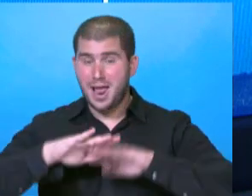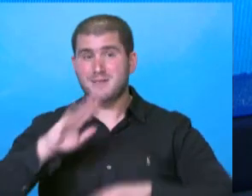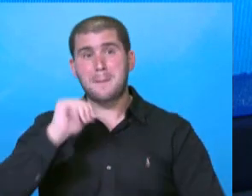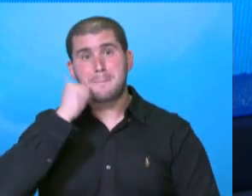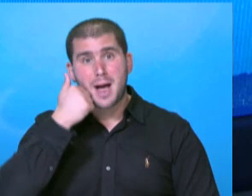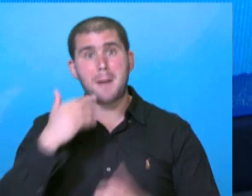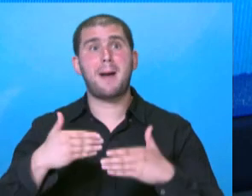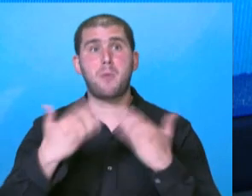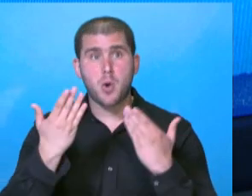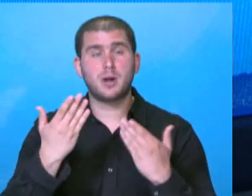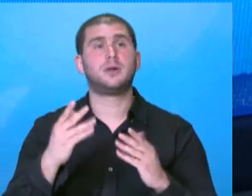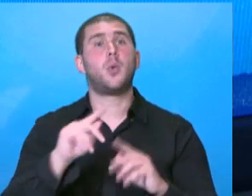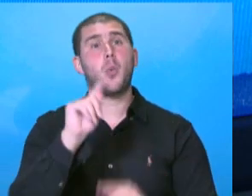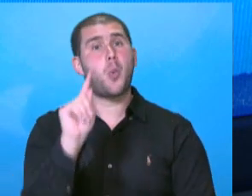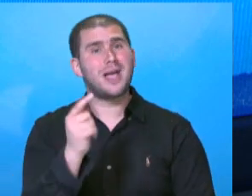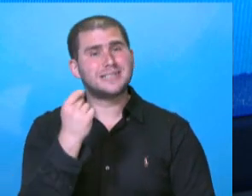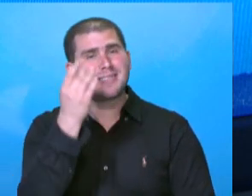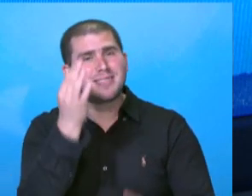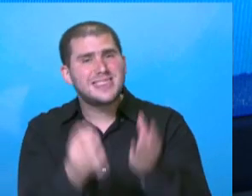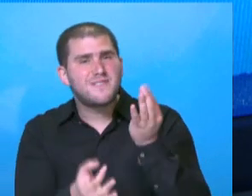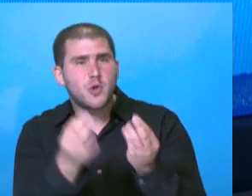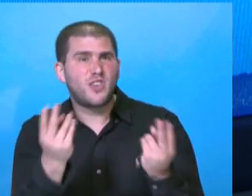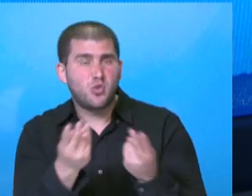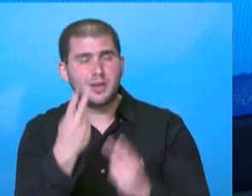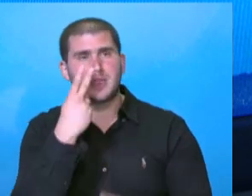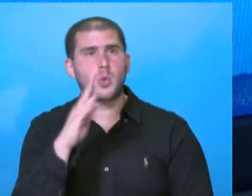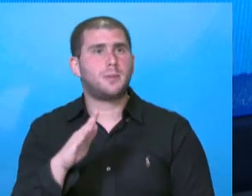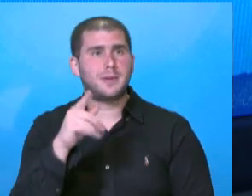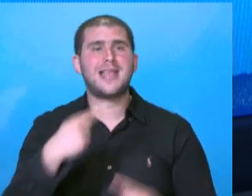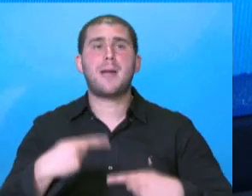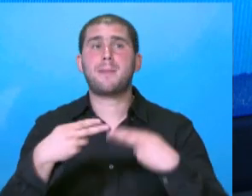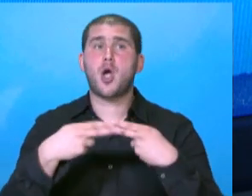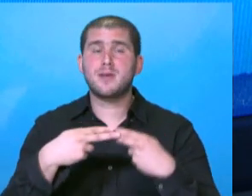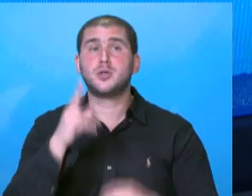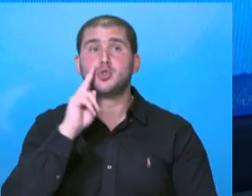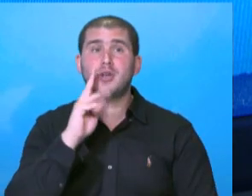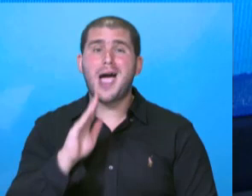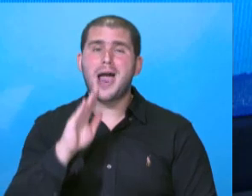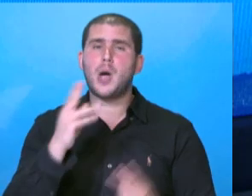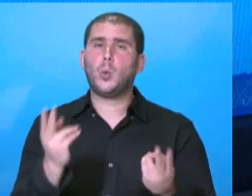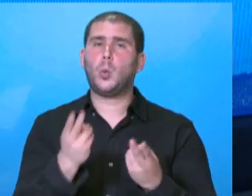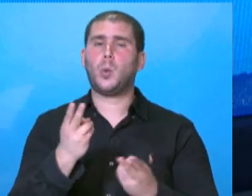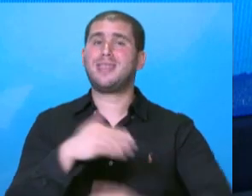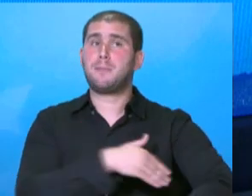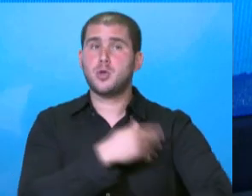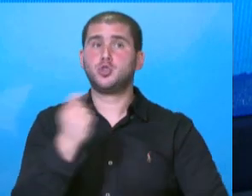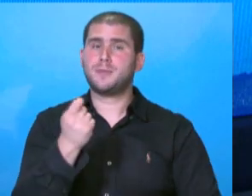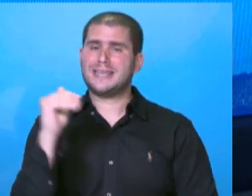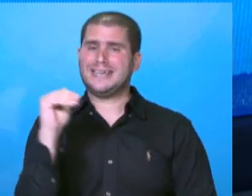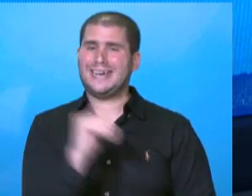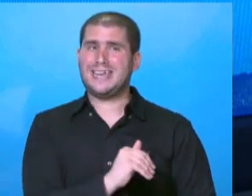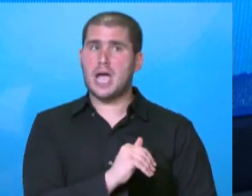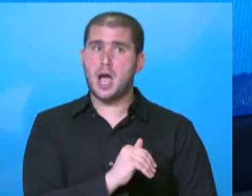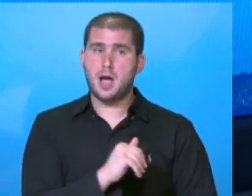בשעות הבוקר, יכול קצת לטפטף, והנה התשקיף שלנו לימים הקרובים, בשישי עלייה קלה בטמפרטורות, שבת שוב ירידה קלה,